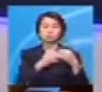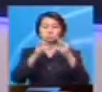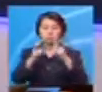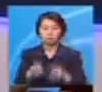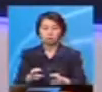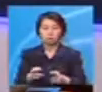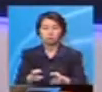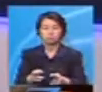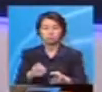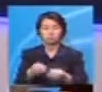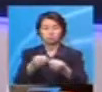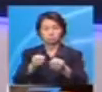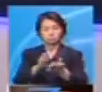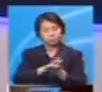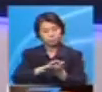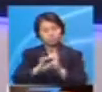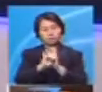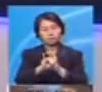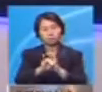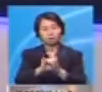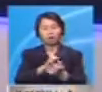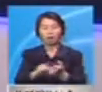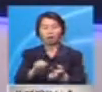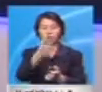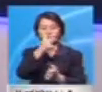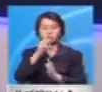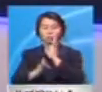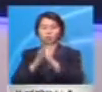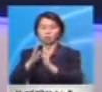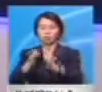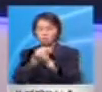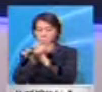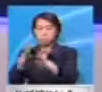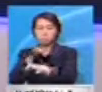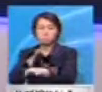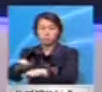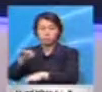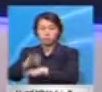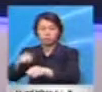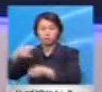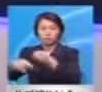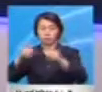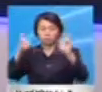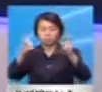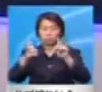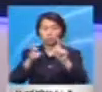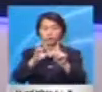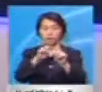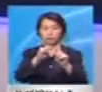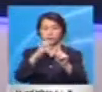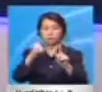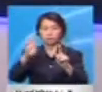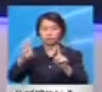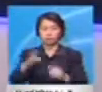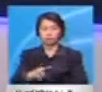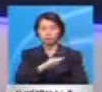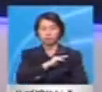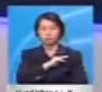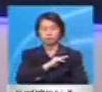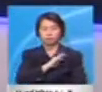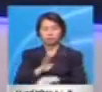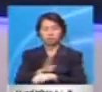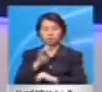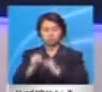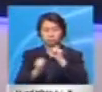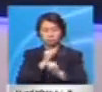kini adalah membersih imej negara yang sedikit tercemar akibat perbuatan penyebaran fitnah mengenai isu 1mdb menteri perdagangan antarabangsa